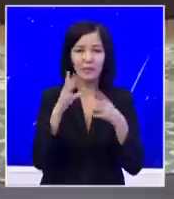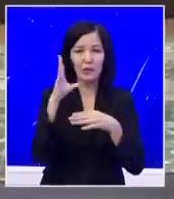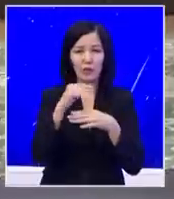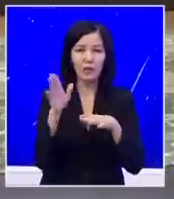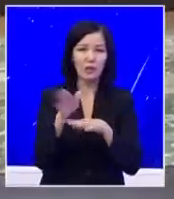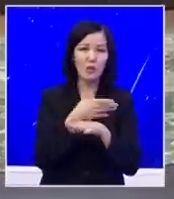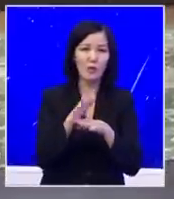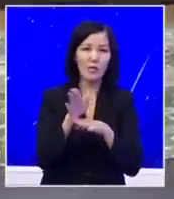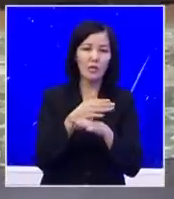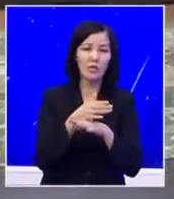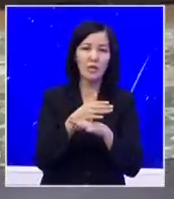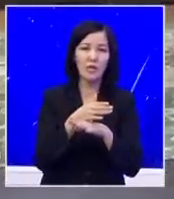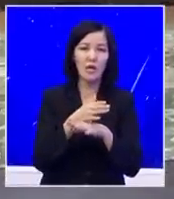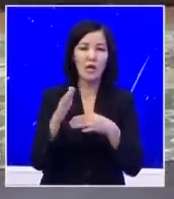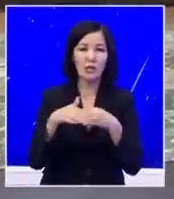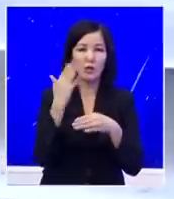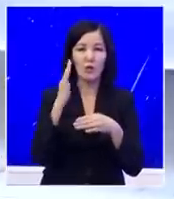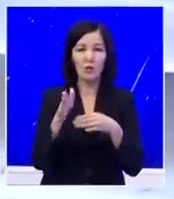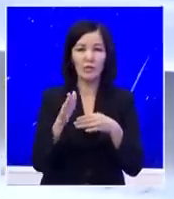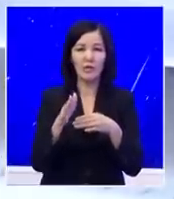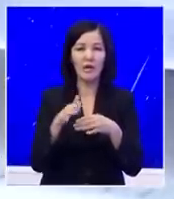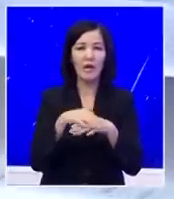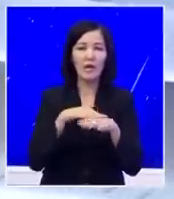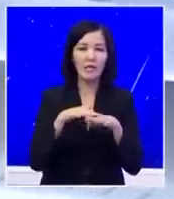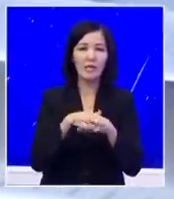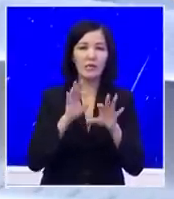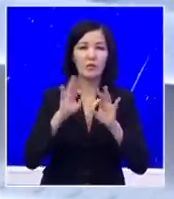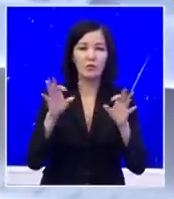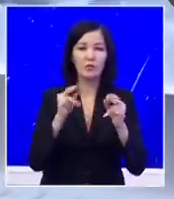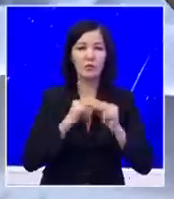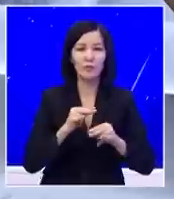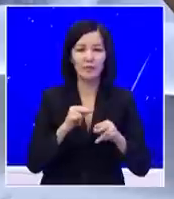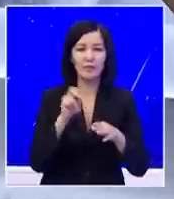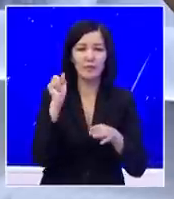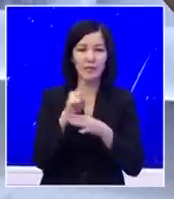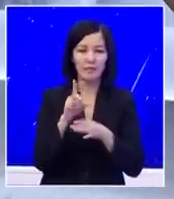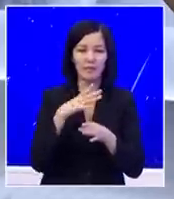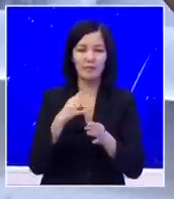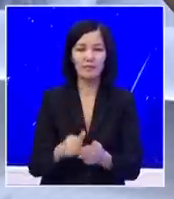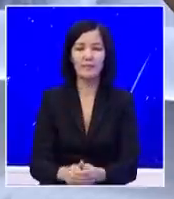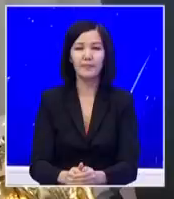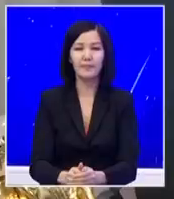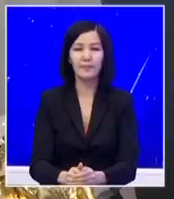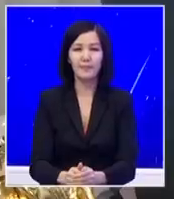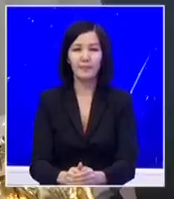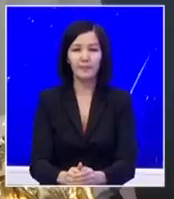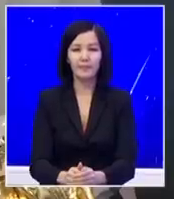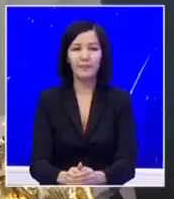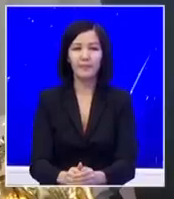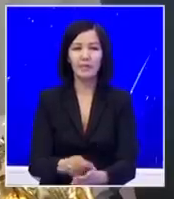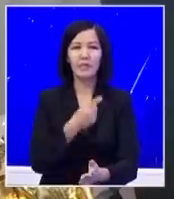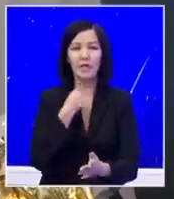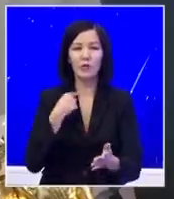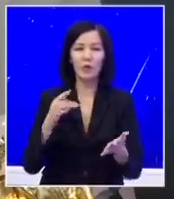Көшеде бетпердесіз кешке серуенге шыққандарға шара қолдануды тапсырды. Халық арасында түсіндіру жұмыстарын жүргізуді міндеттеді.